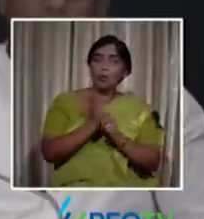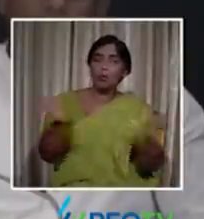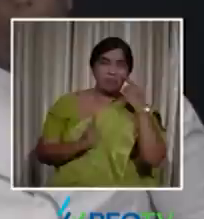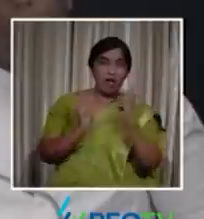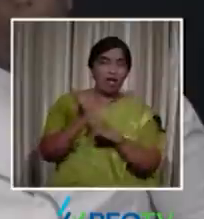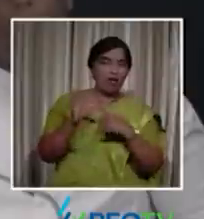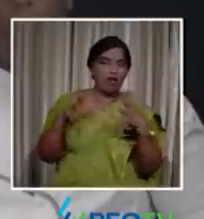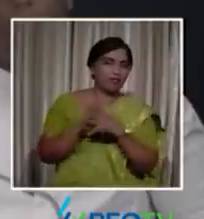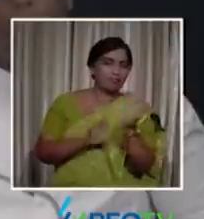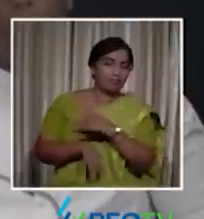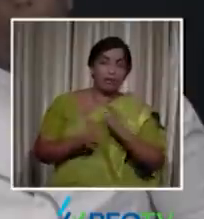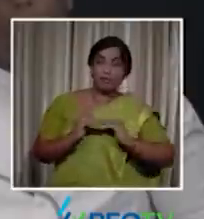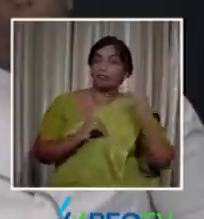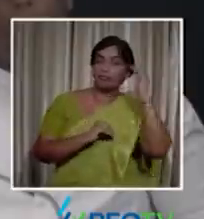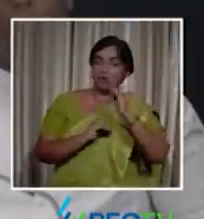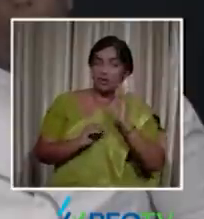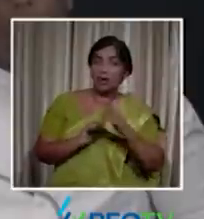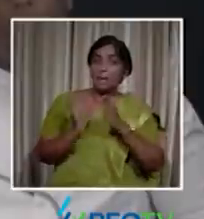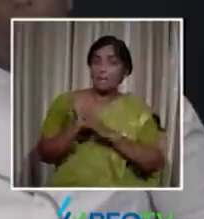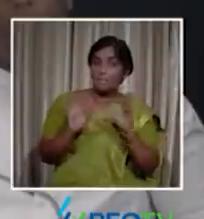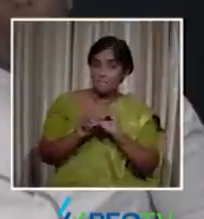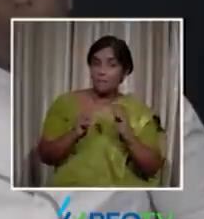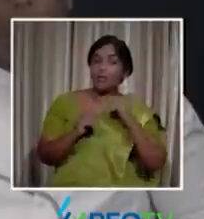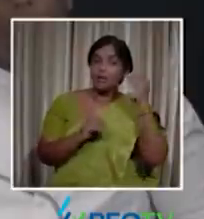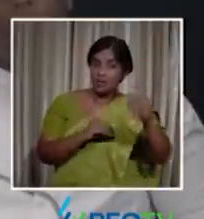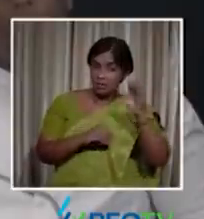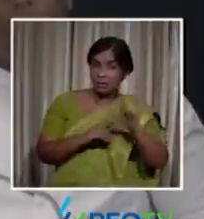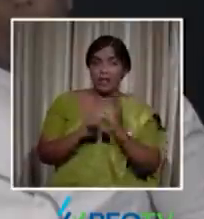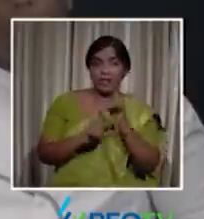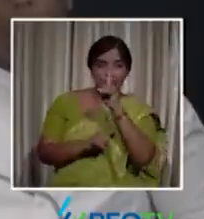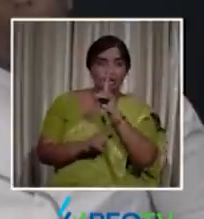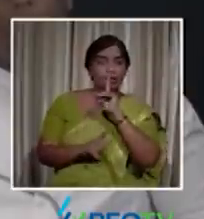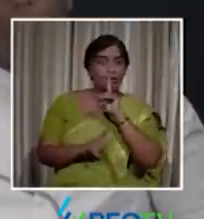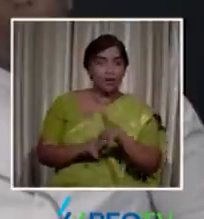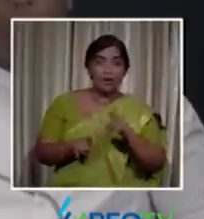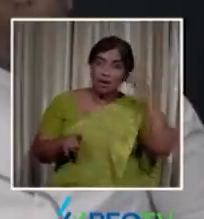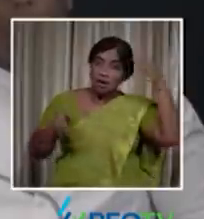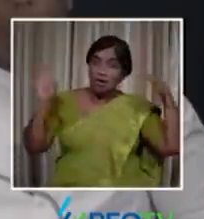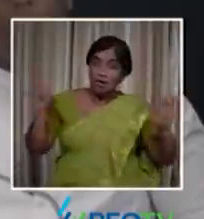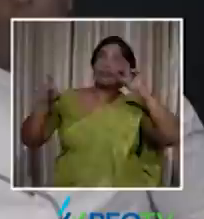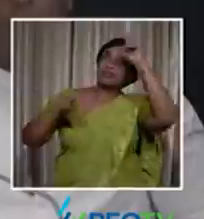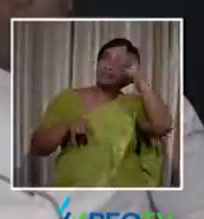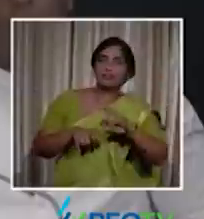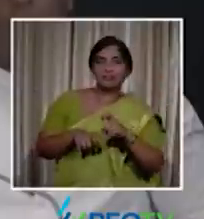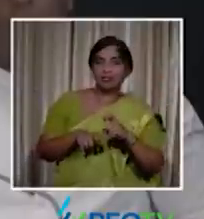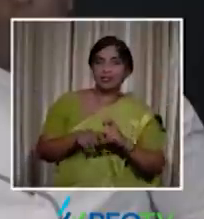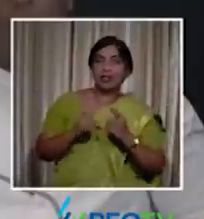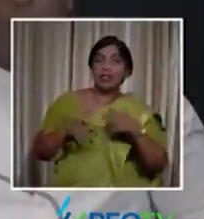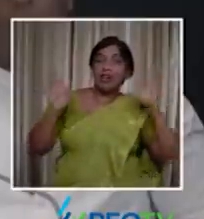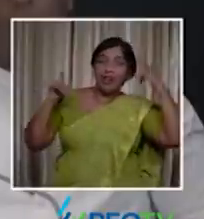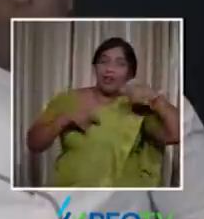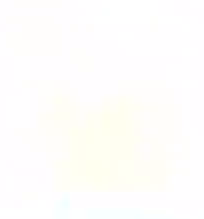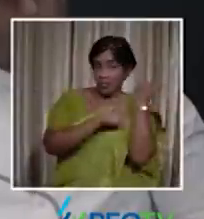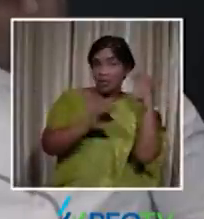කඩේ දාගෙන. තමුන්නාසලා දකින්න ඇති මාධ්‍යයෙන් මේ ඉස්සරහා පේලිය හිටපු එක මන්ත්‍රී කෙනෙක් කිව්වා කපුටෙක් මරලා තත්තට්ටක් කෙල්ලුවා නම් ඉතුරු කපුරු ටික එලව